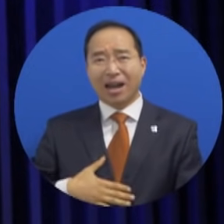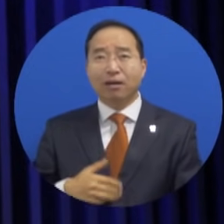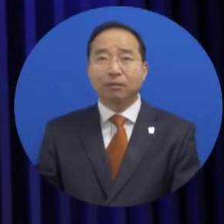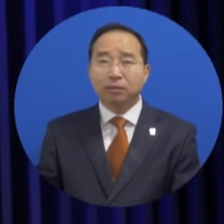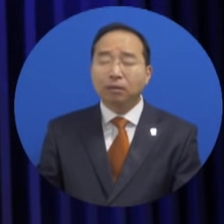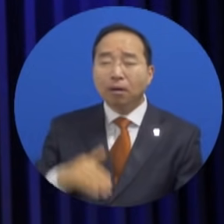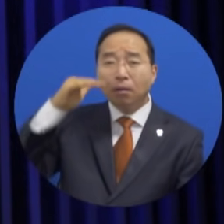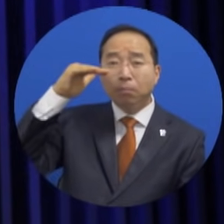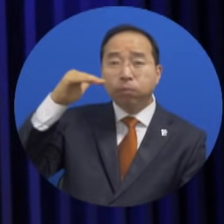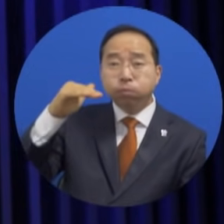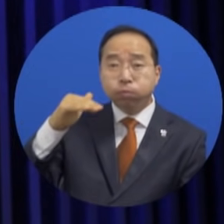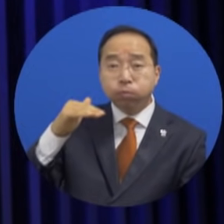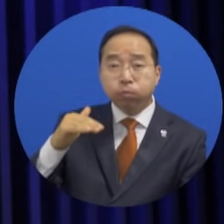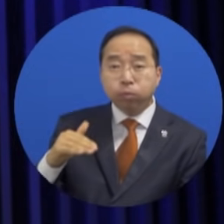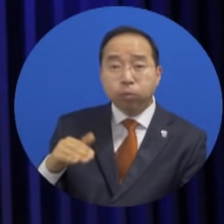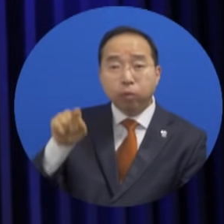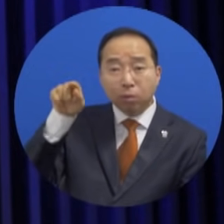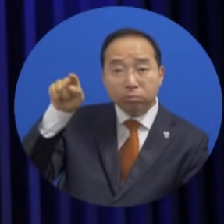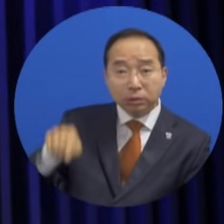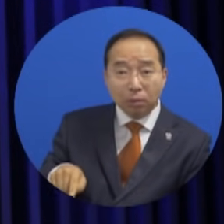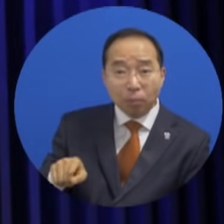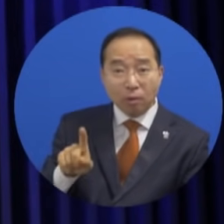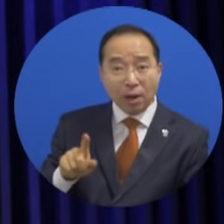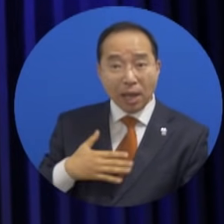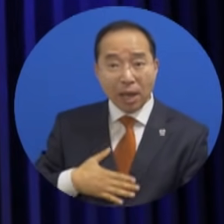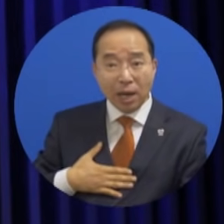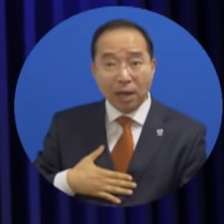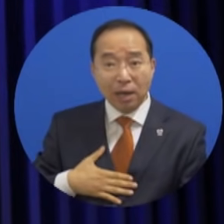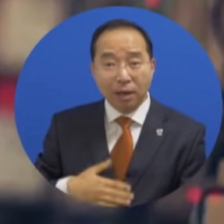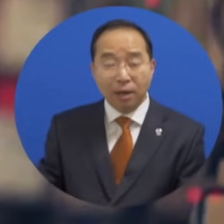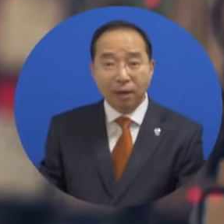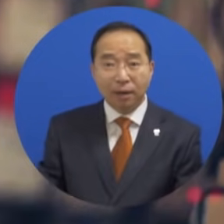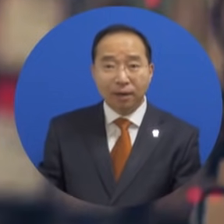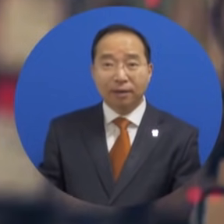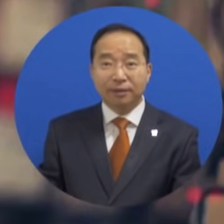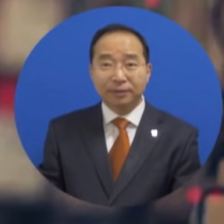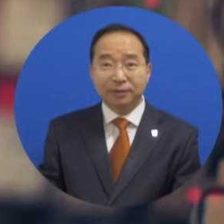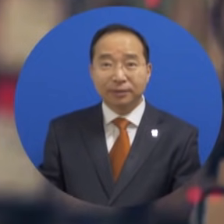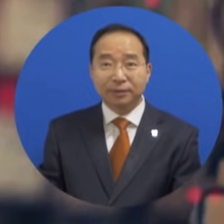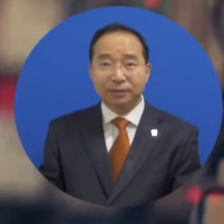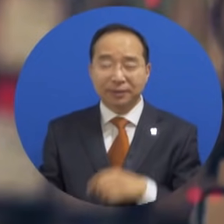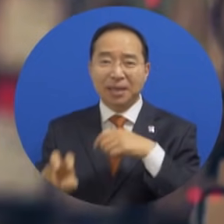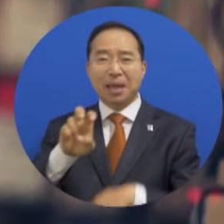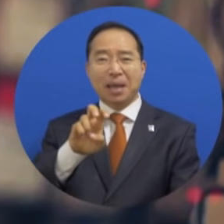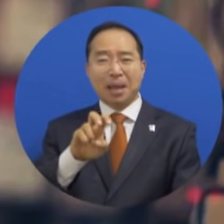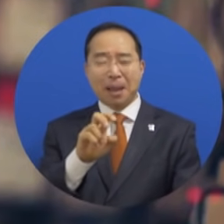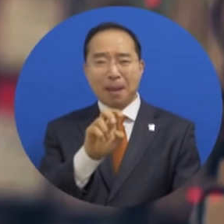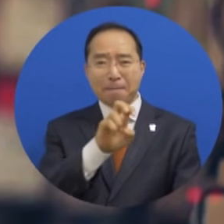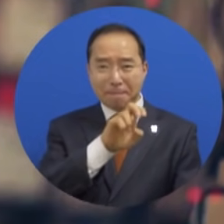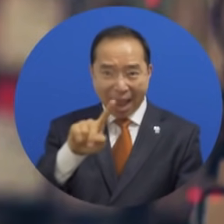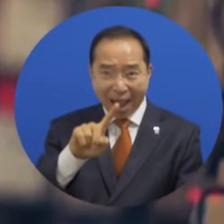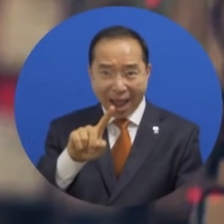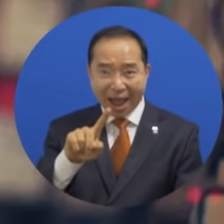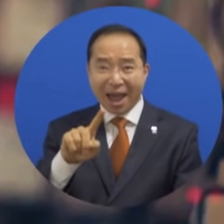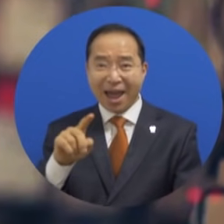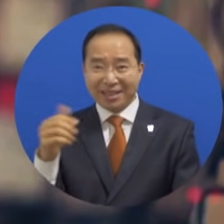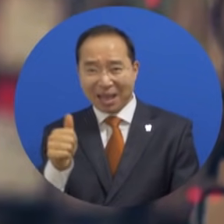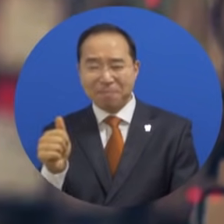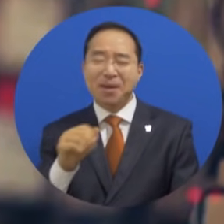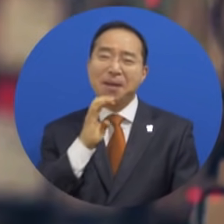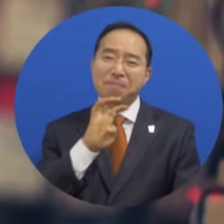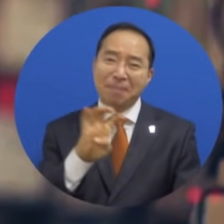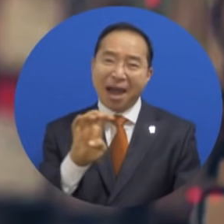수학 체력, 신녀 체력, 육남 체력 뭔지 아실 것 같아요? 만남은 마흔 남자,